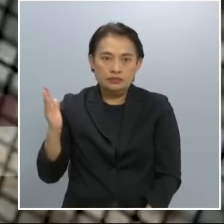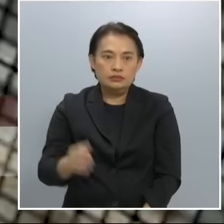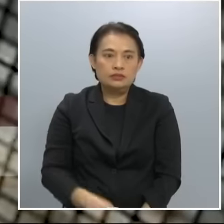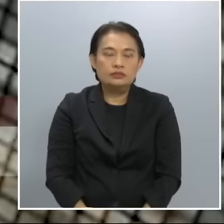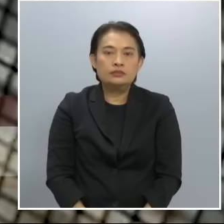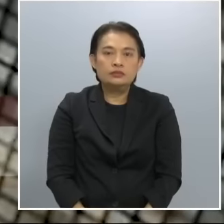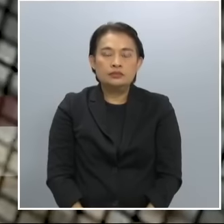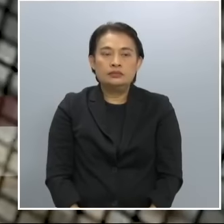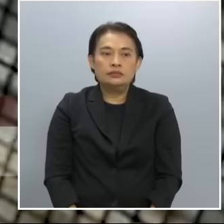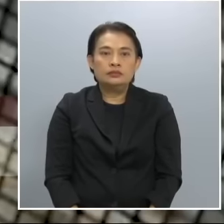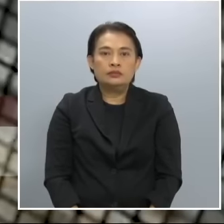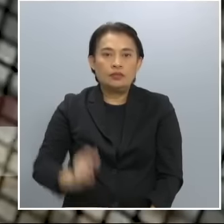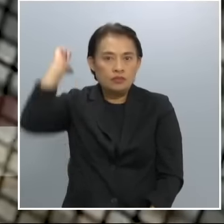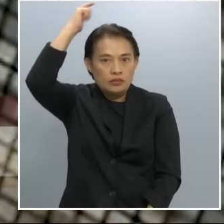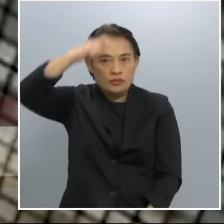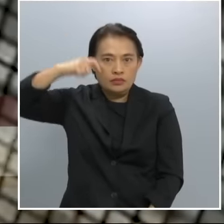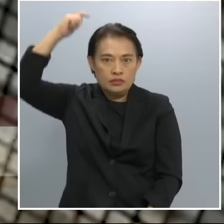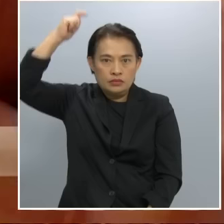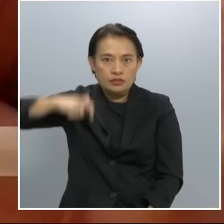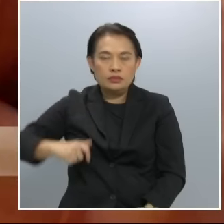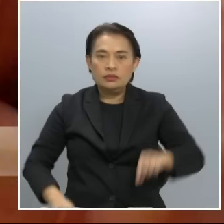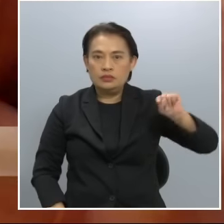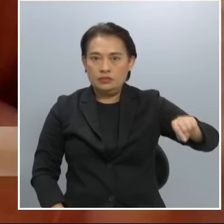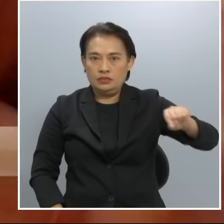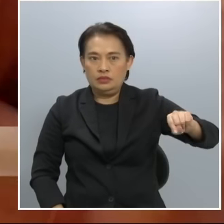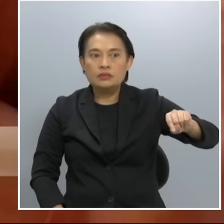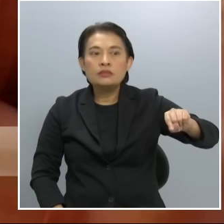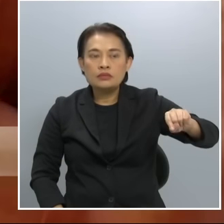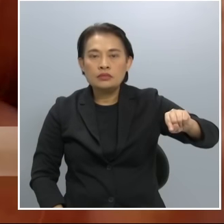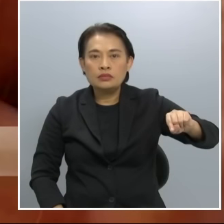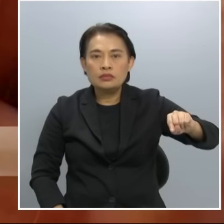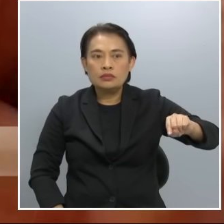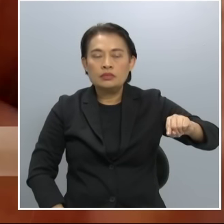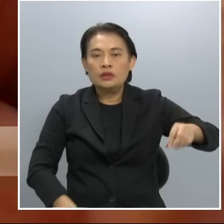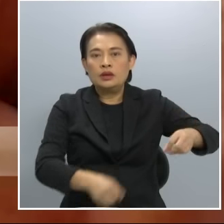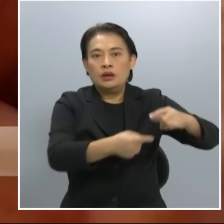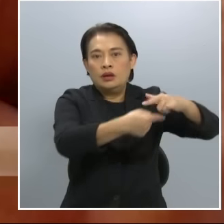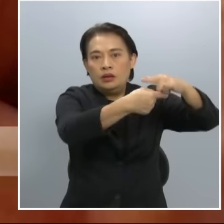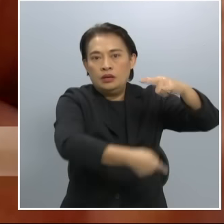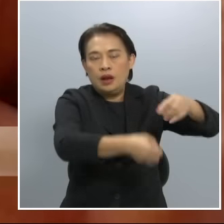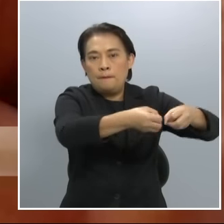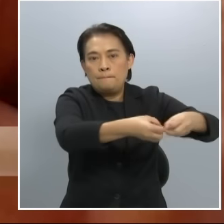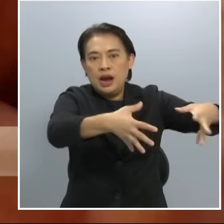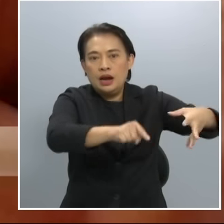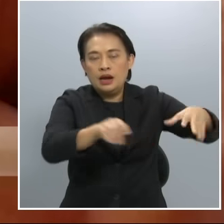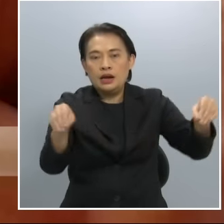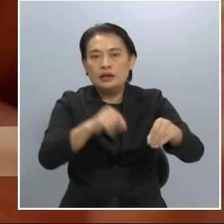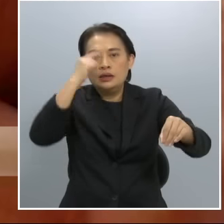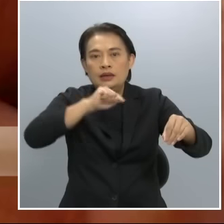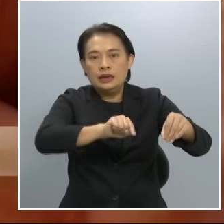ขณะที่ฝั่งเมียนมามีการปูพรมทิ้งระเบิดบริเวณใกล้ชายแดนไทยอย่าง